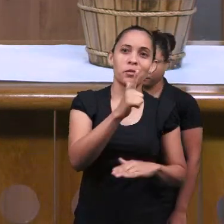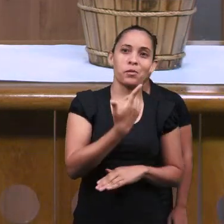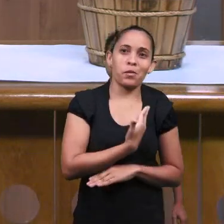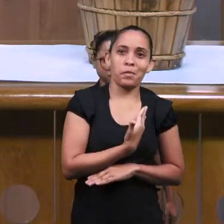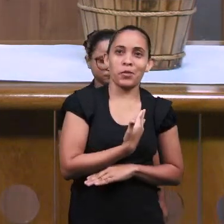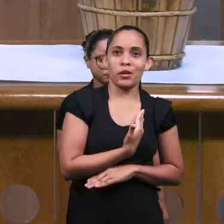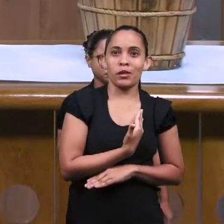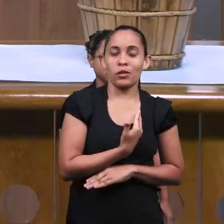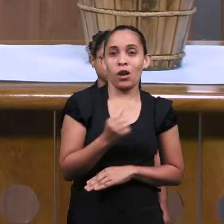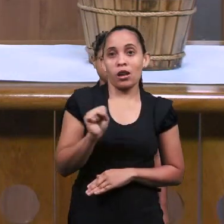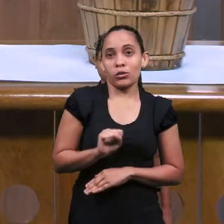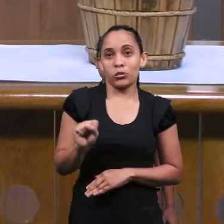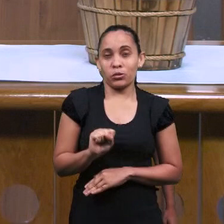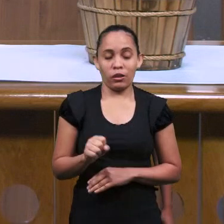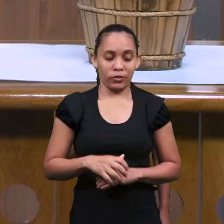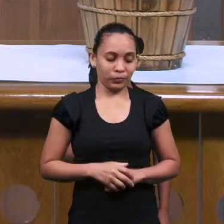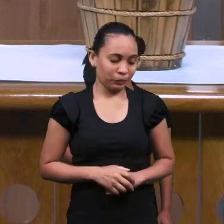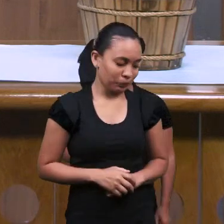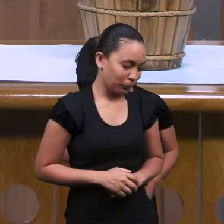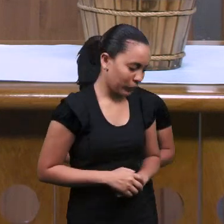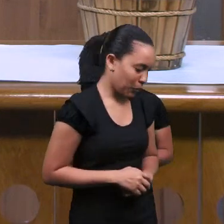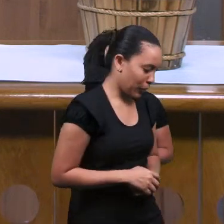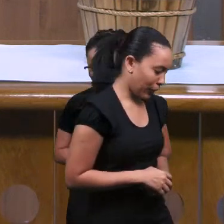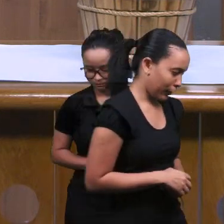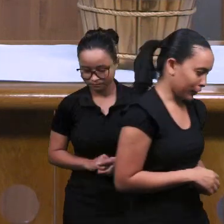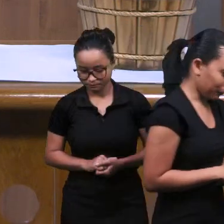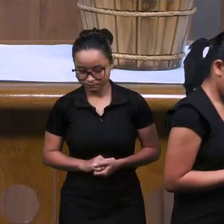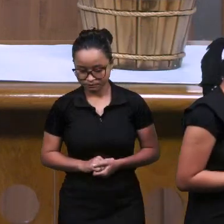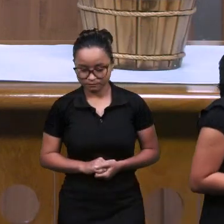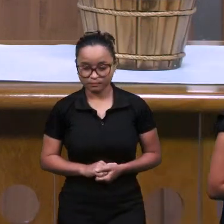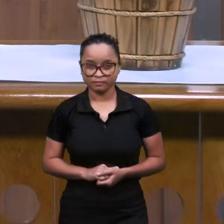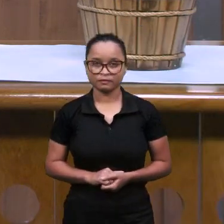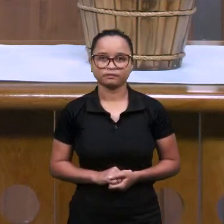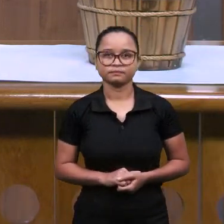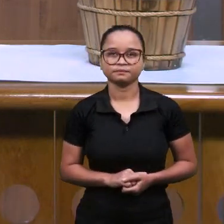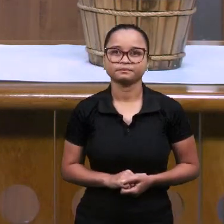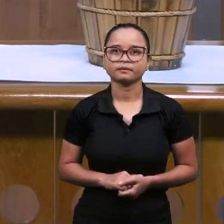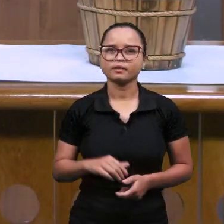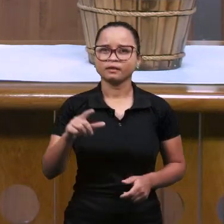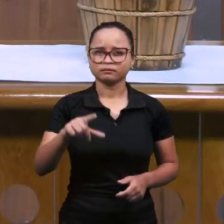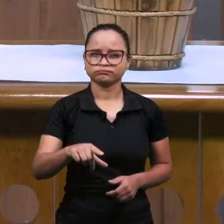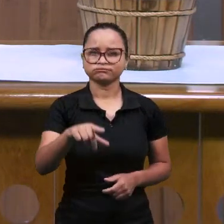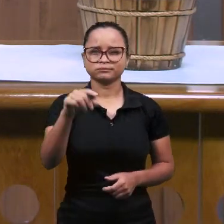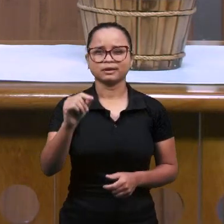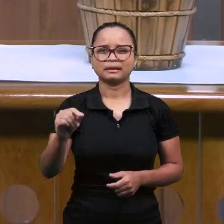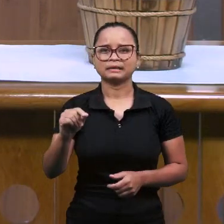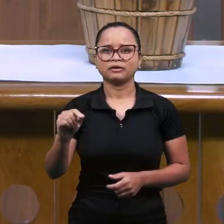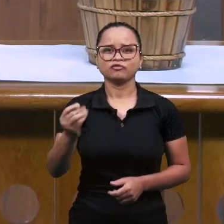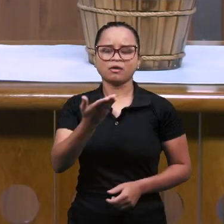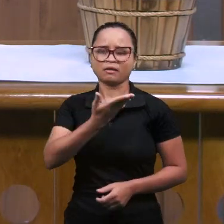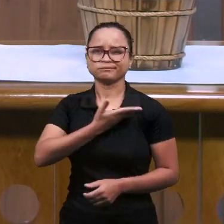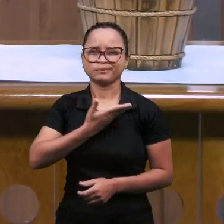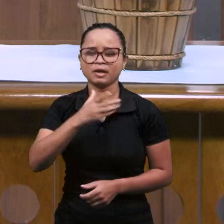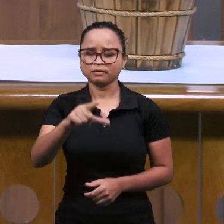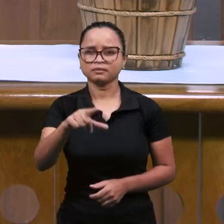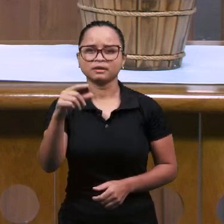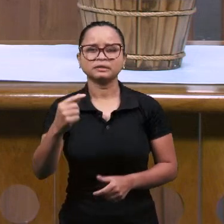mon voisin n'a pas élu, ma belle-mère, mon gendre, d'autres personnes. Donc,